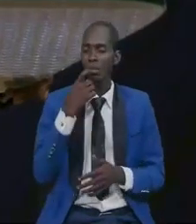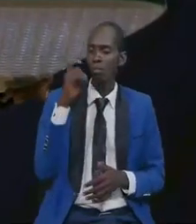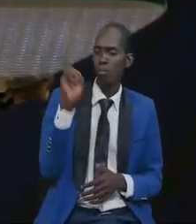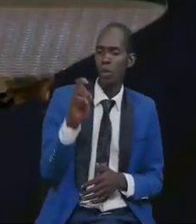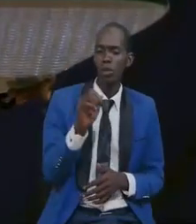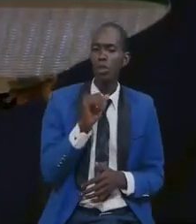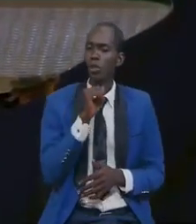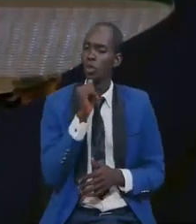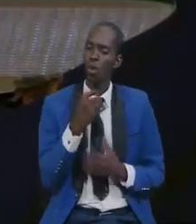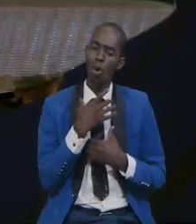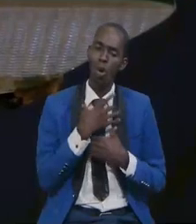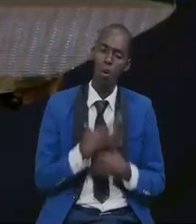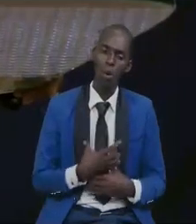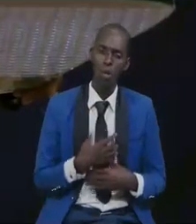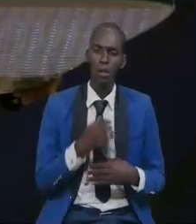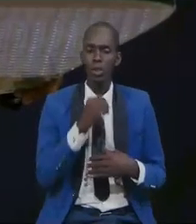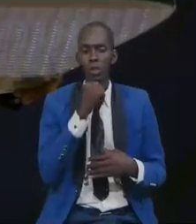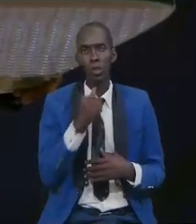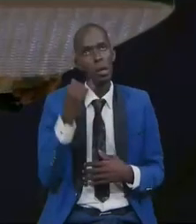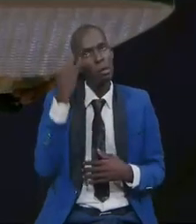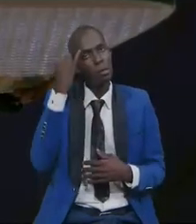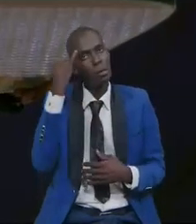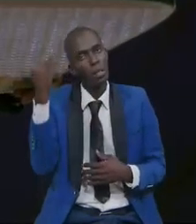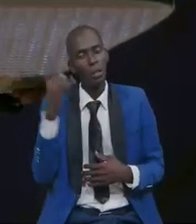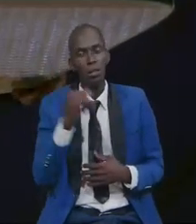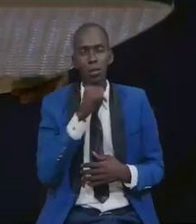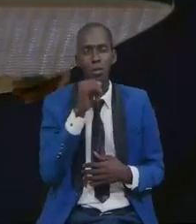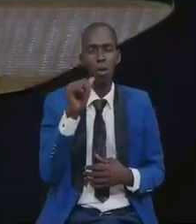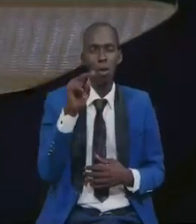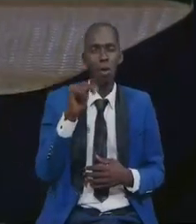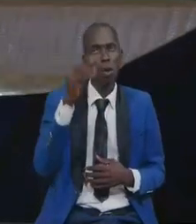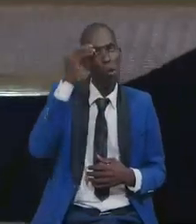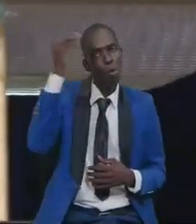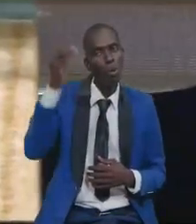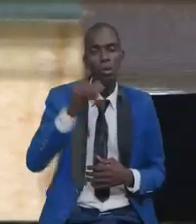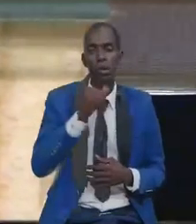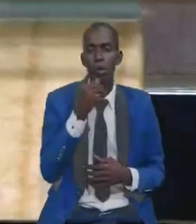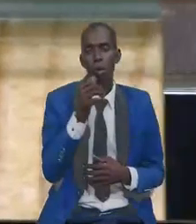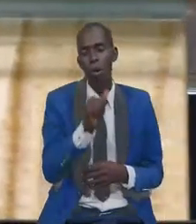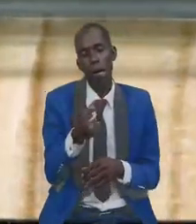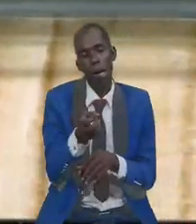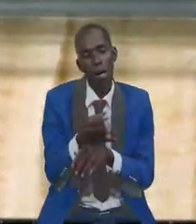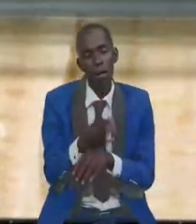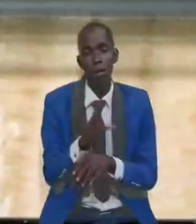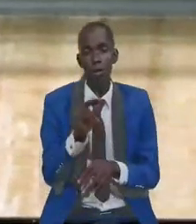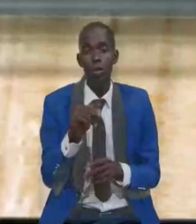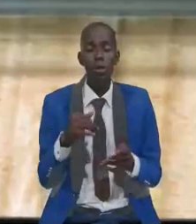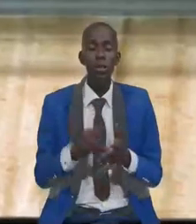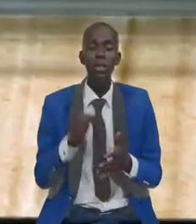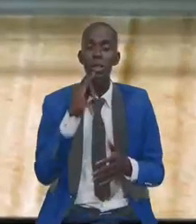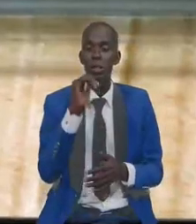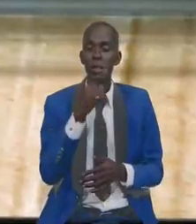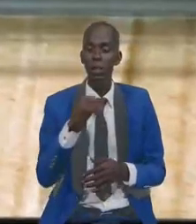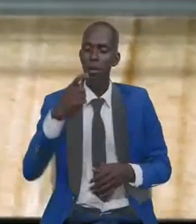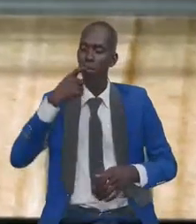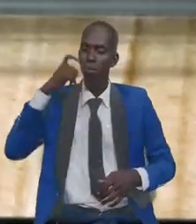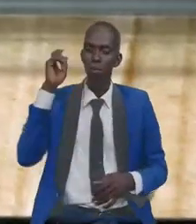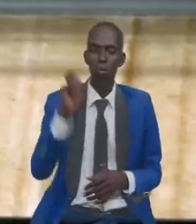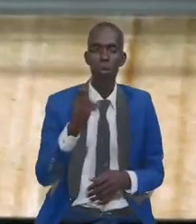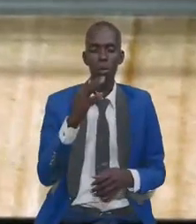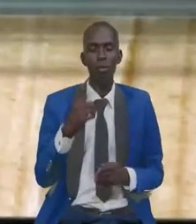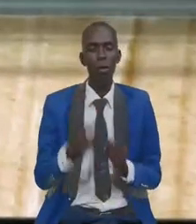n'est pas un souhait, ce n'est pas un désir, ce n'est pas une opinion, ce n'est pas une suggestion. Mais c'est un décret, une décision, un commandement du